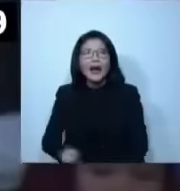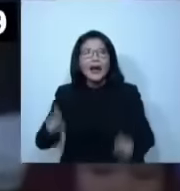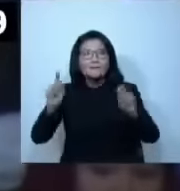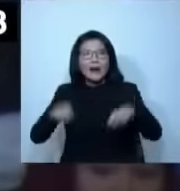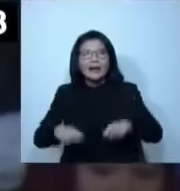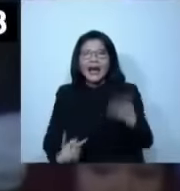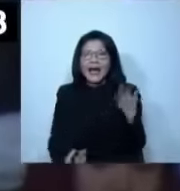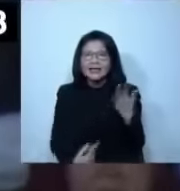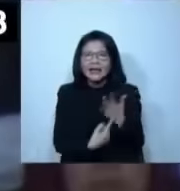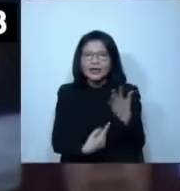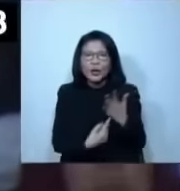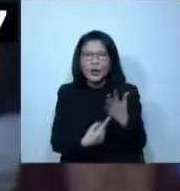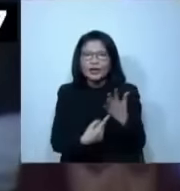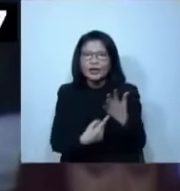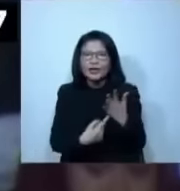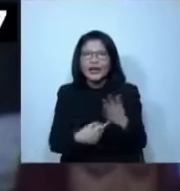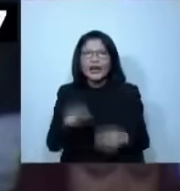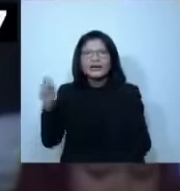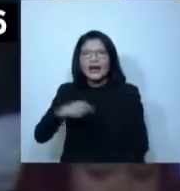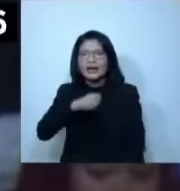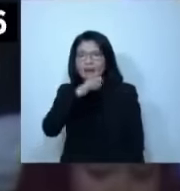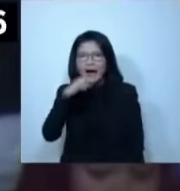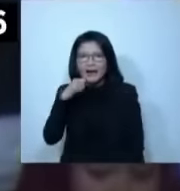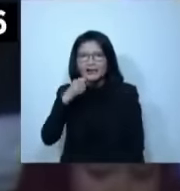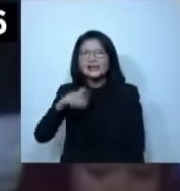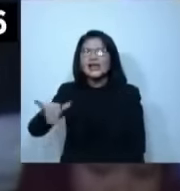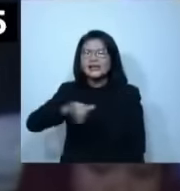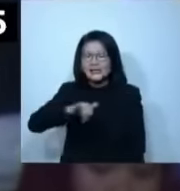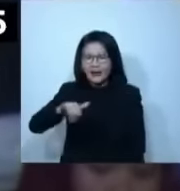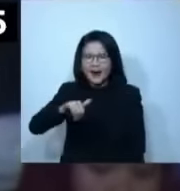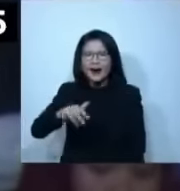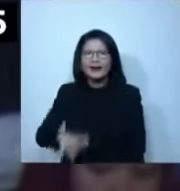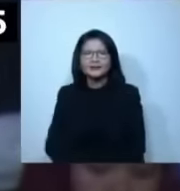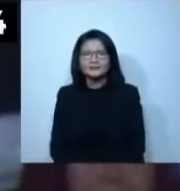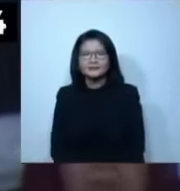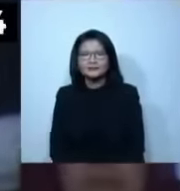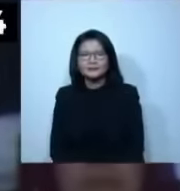yang disampaikan Mas Ani sudah betul. Rupanya kita sama pada soal itu.